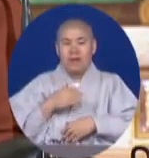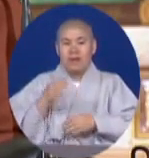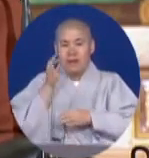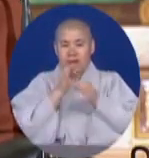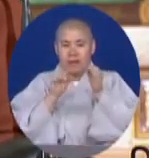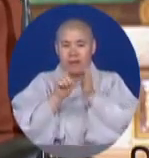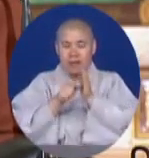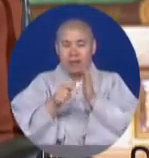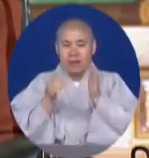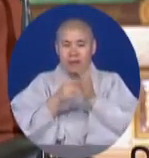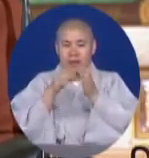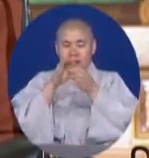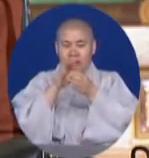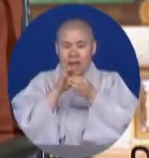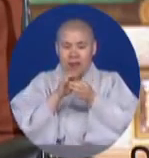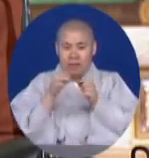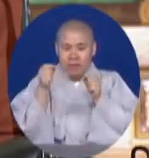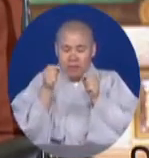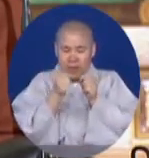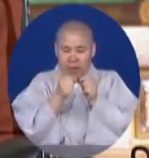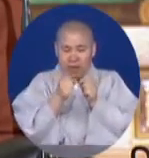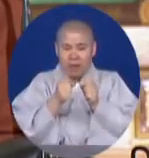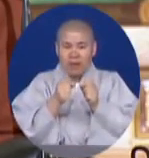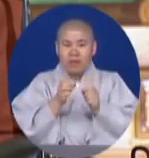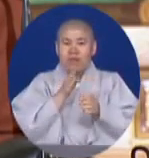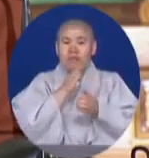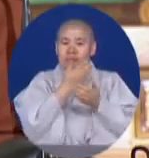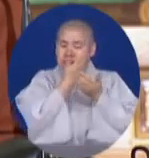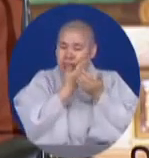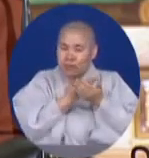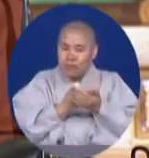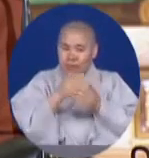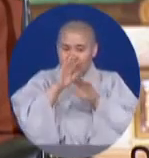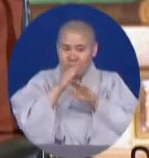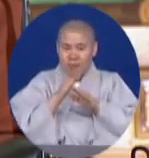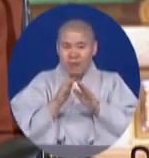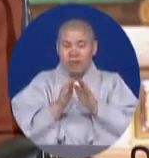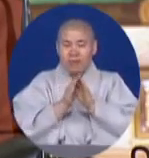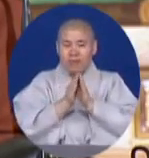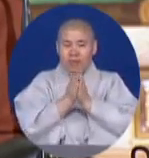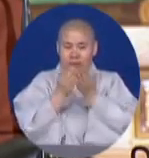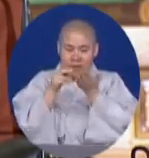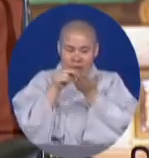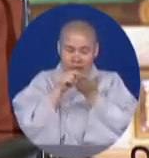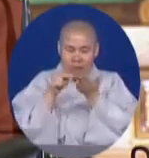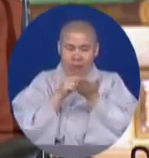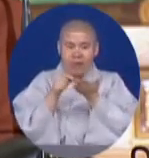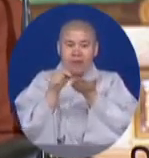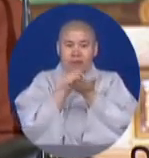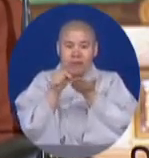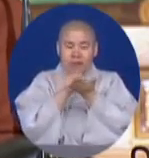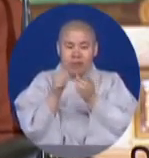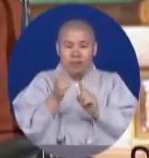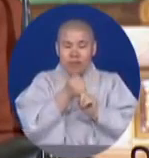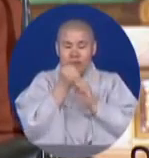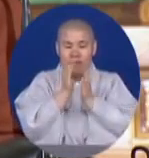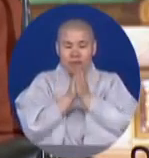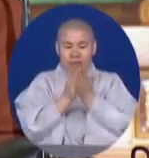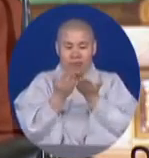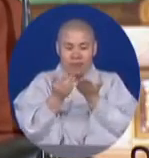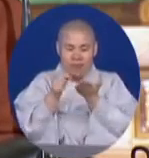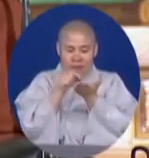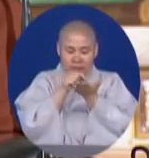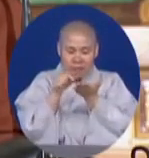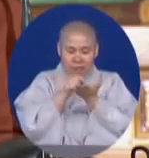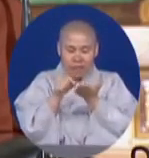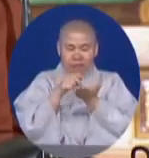계속 이게 가까이 하는 게 이게 아주 중요한 거예요. 독송, 서사 또 씁니다.